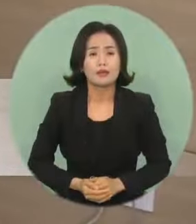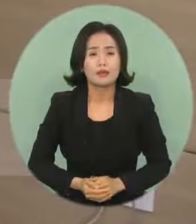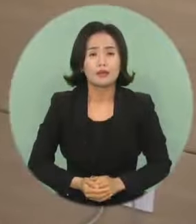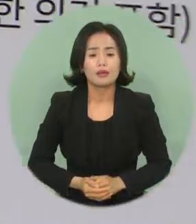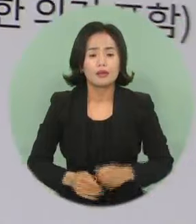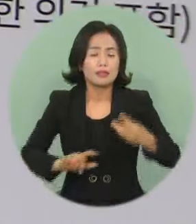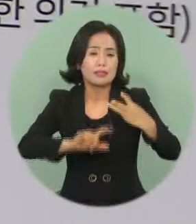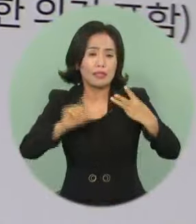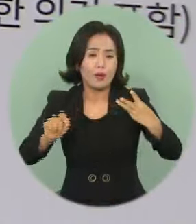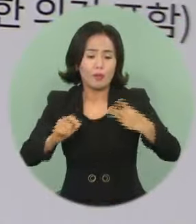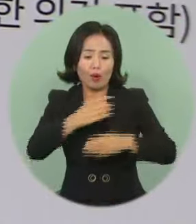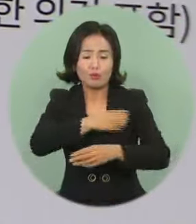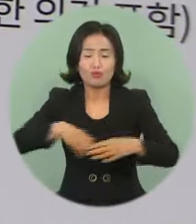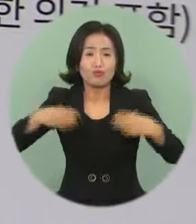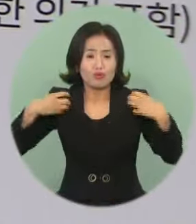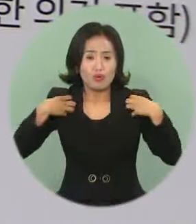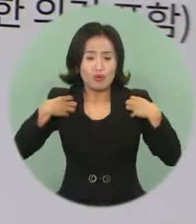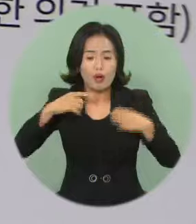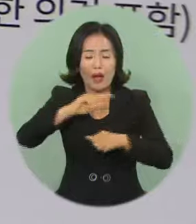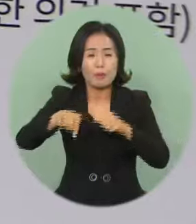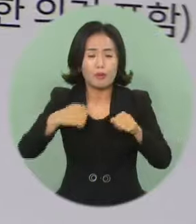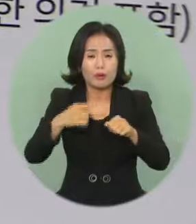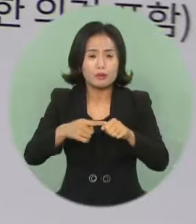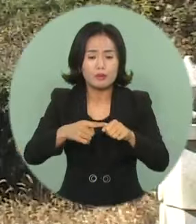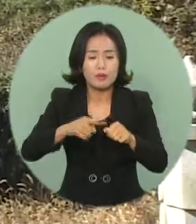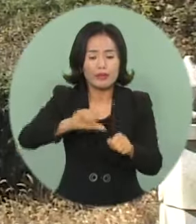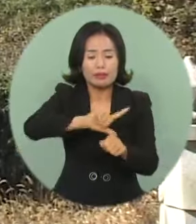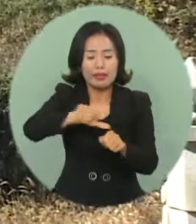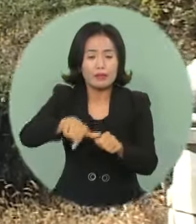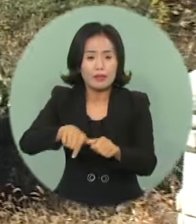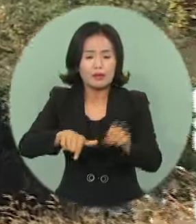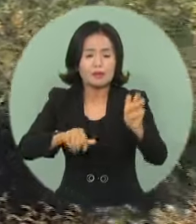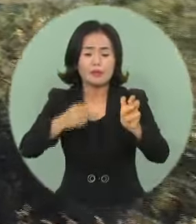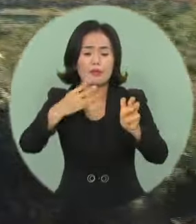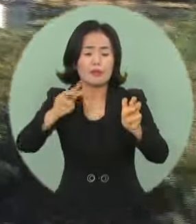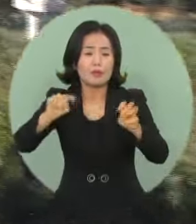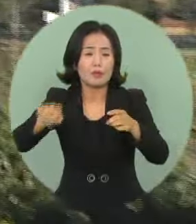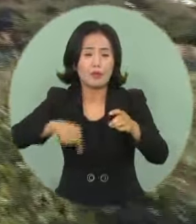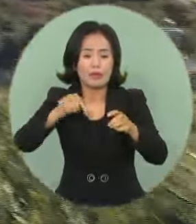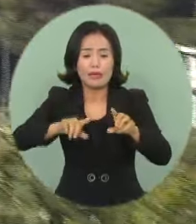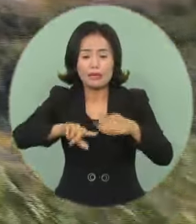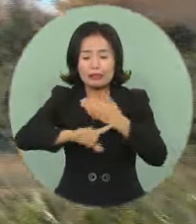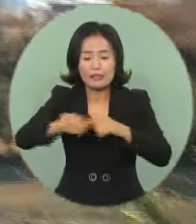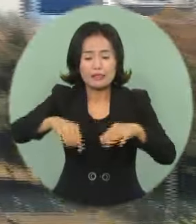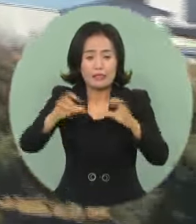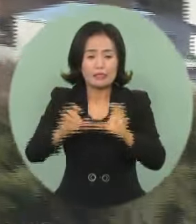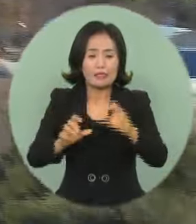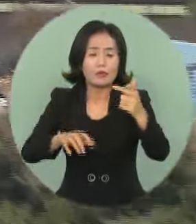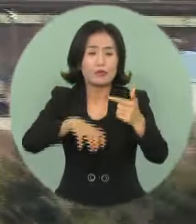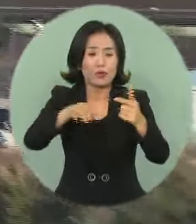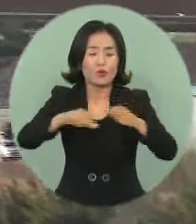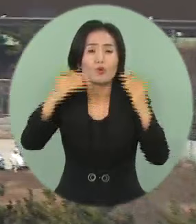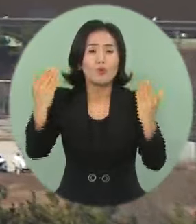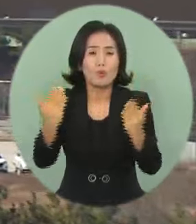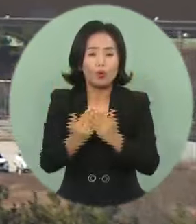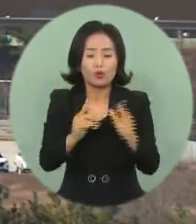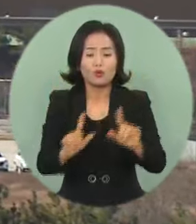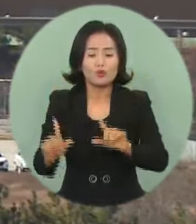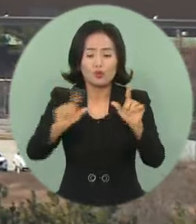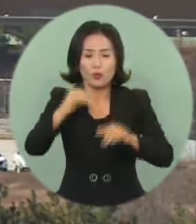지난달 한평군청을 마지막으로 한빛원전 반경 30km 안에 위치한 자치단체 6곳이 모두